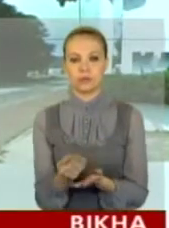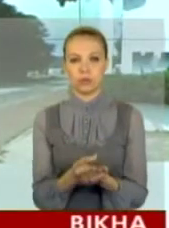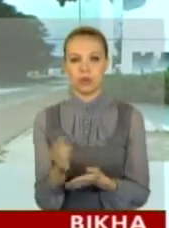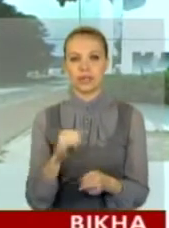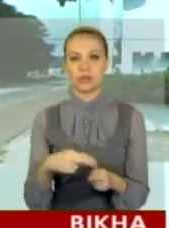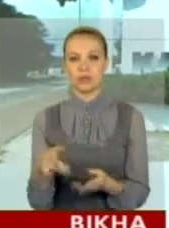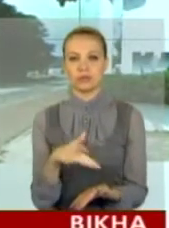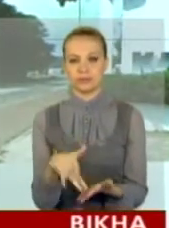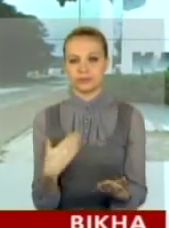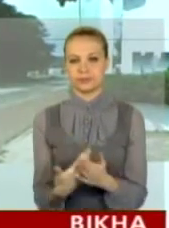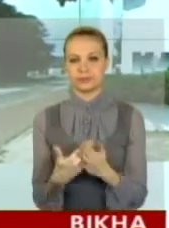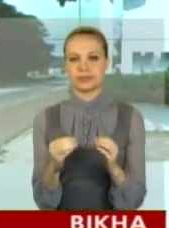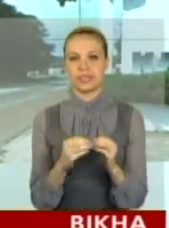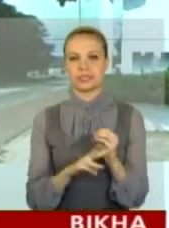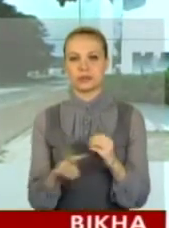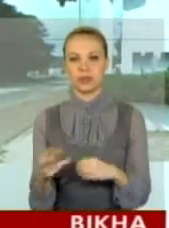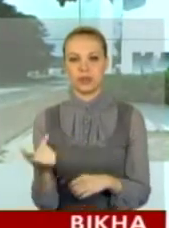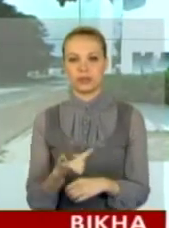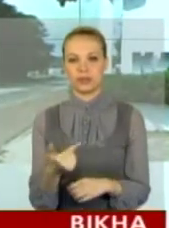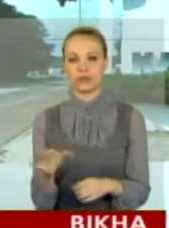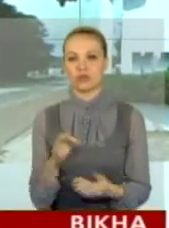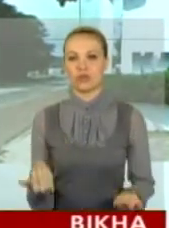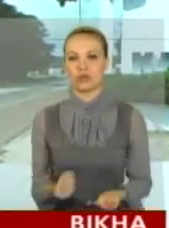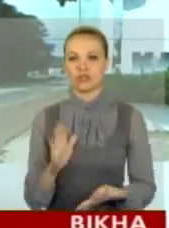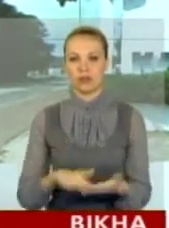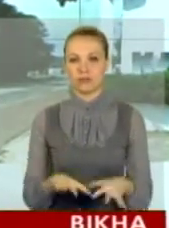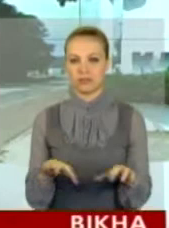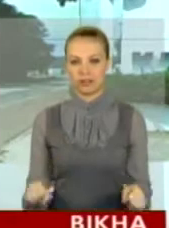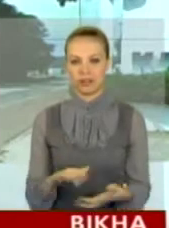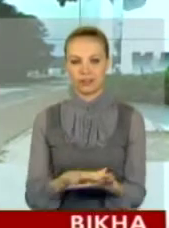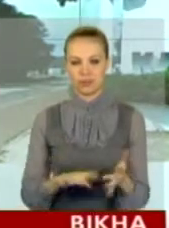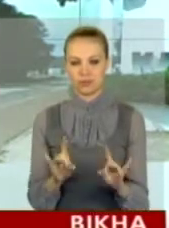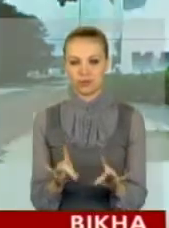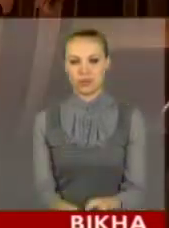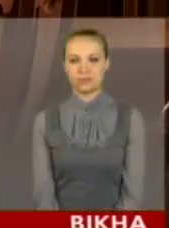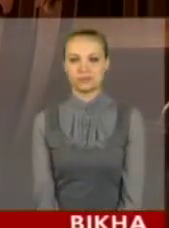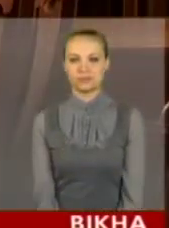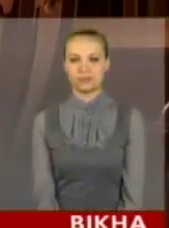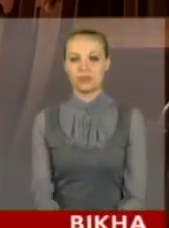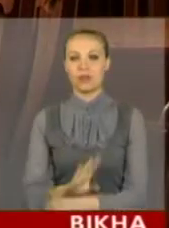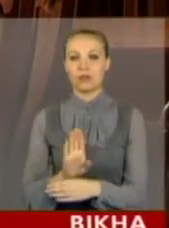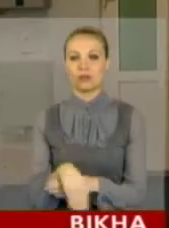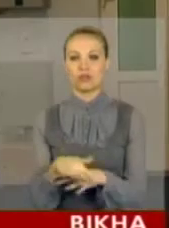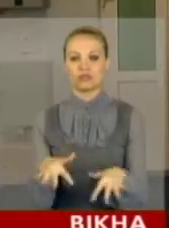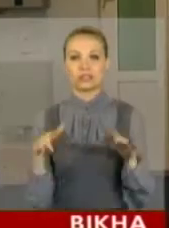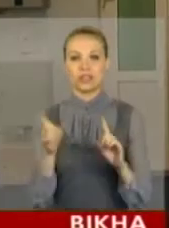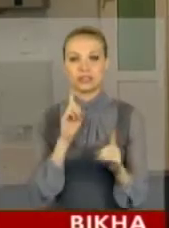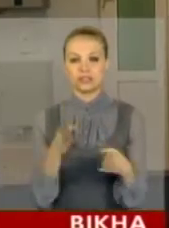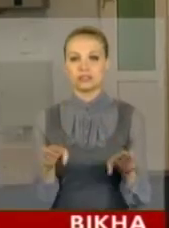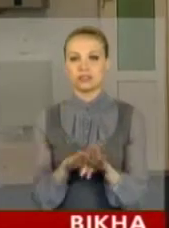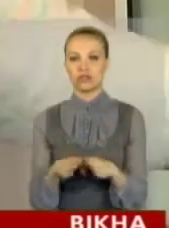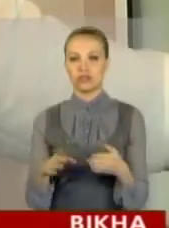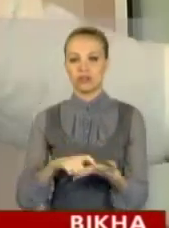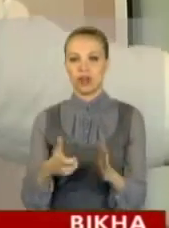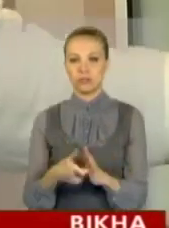боргує місту майже 10 мільйонів гривень. Про життя без влади у нашому сюжеті. Порожня зала засідань, зачинені